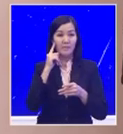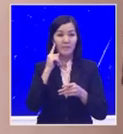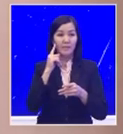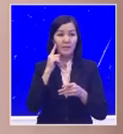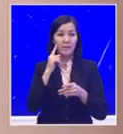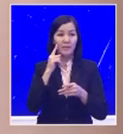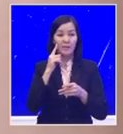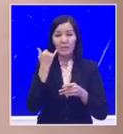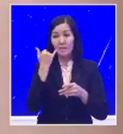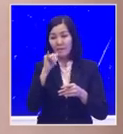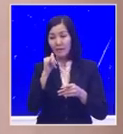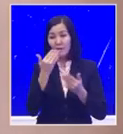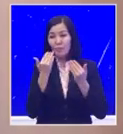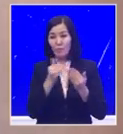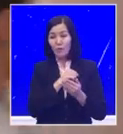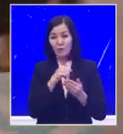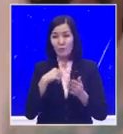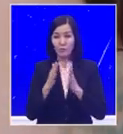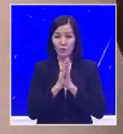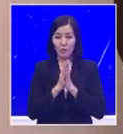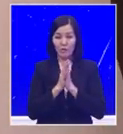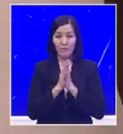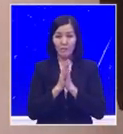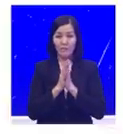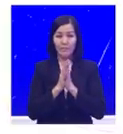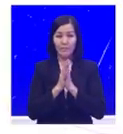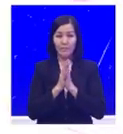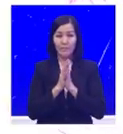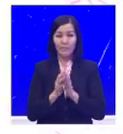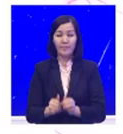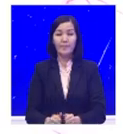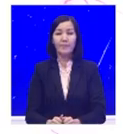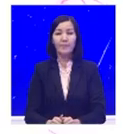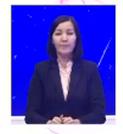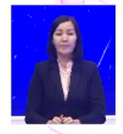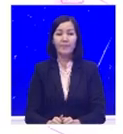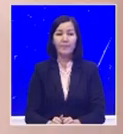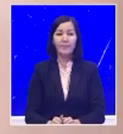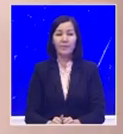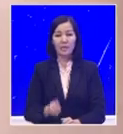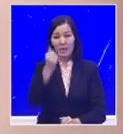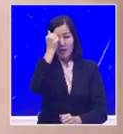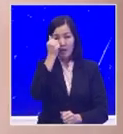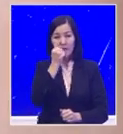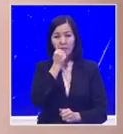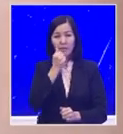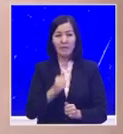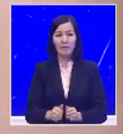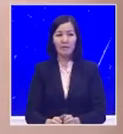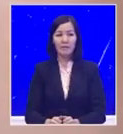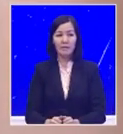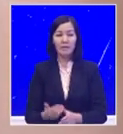сіздердің нелеріңізге шығып бүгін. Соны нетіп отырмын, көмекке жүгініп отырмыз. Алғысым шексіз енді.